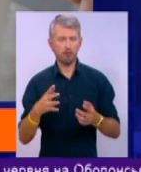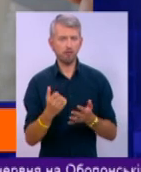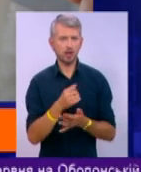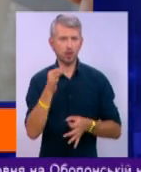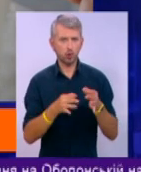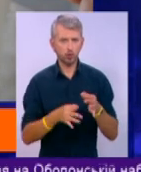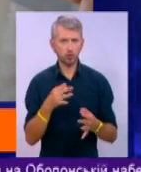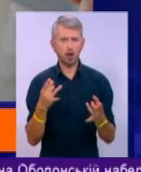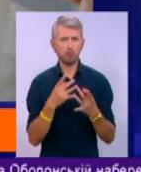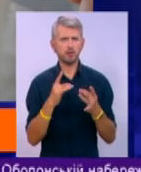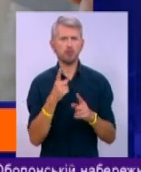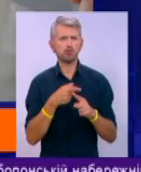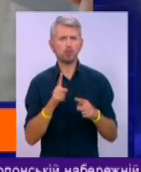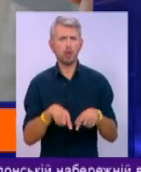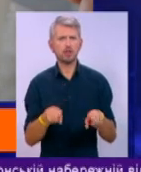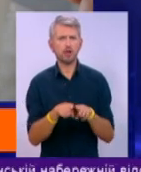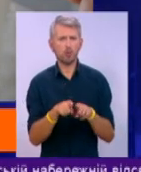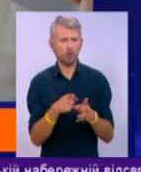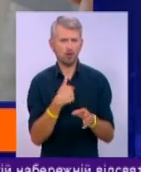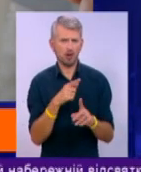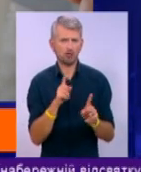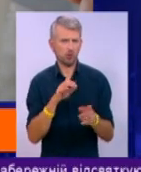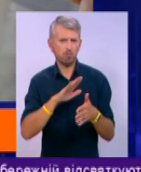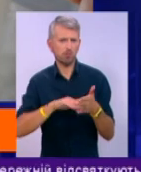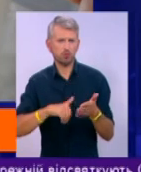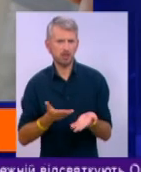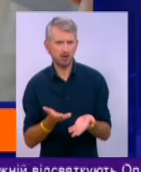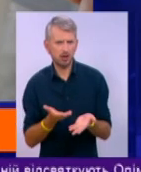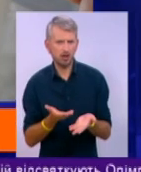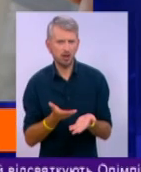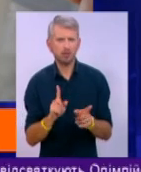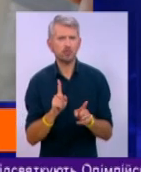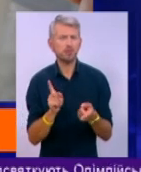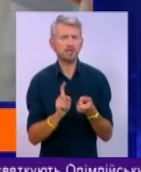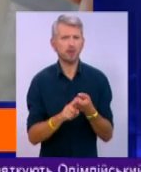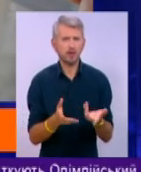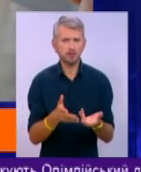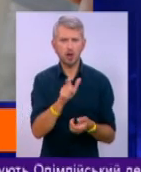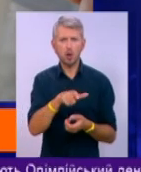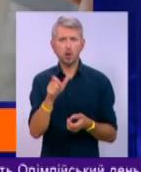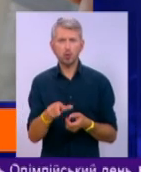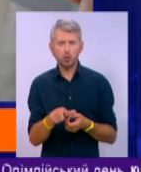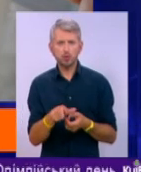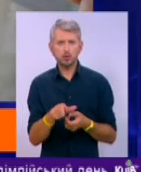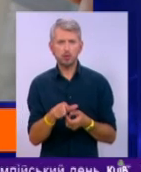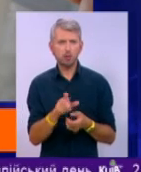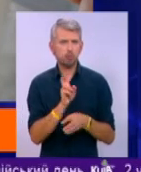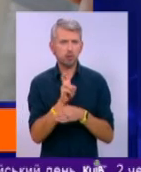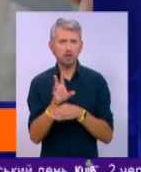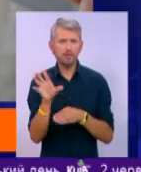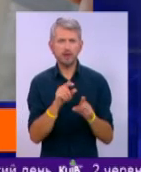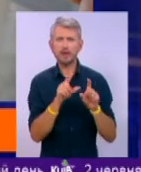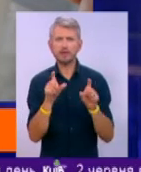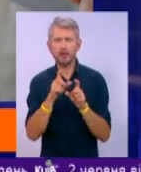суд. Объясните, что это такое? Я что-то, видимо, пропустила. С чем это связано? Люди прошли все инстанции в Киеве,